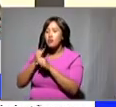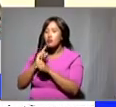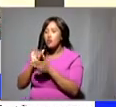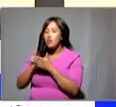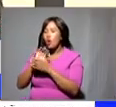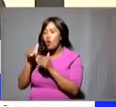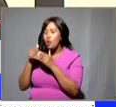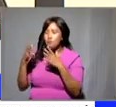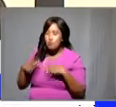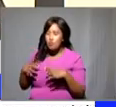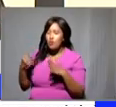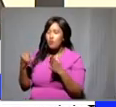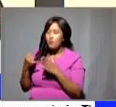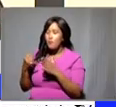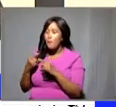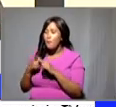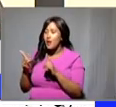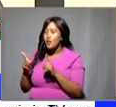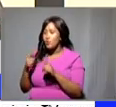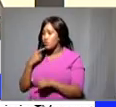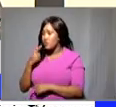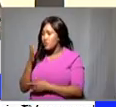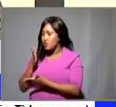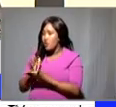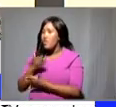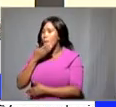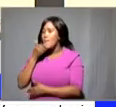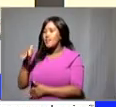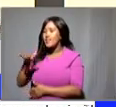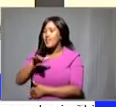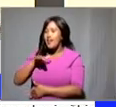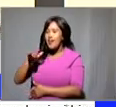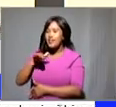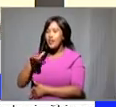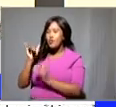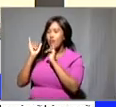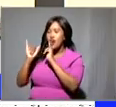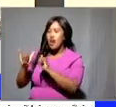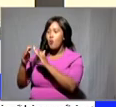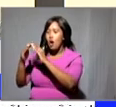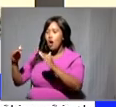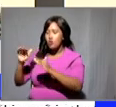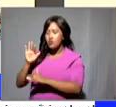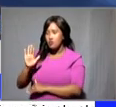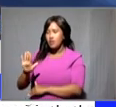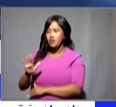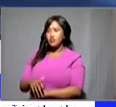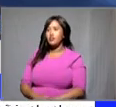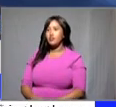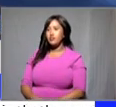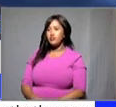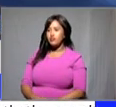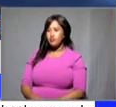is involved but to say it in all the best quarantine neyo mudu ara quarantine gwake